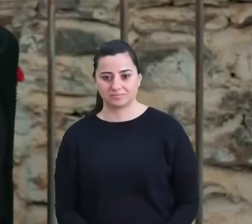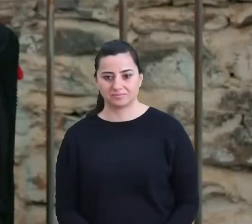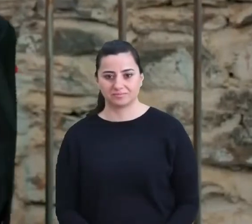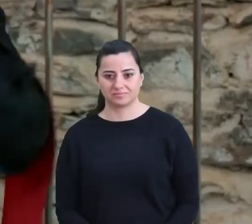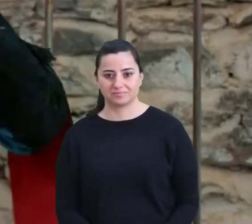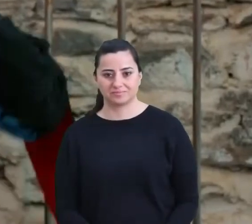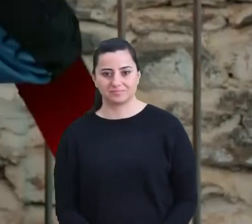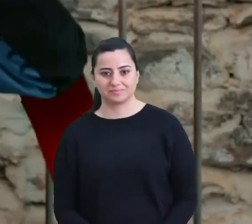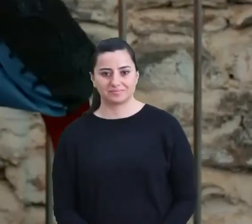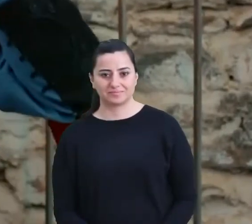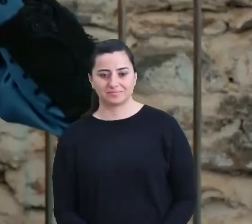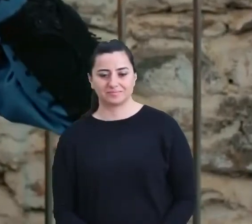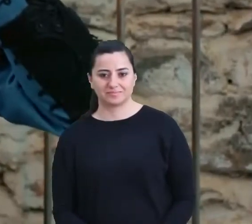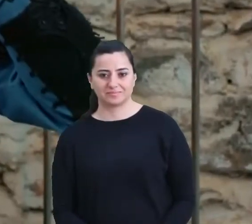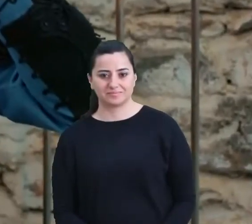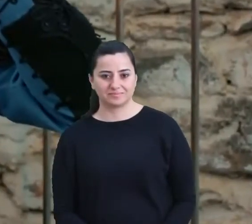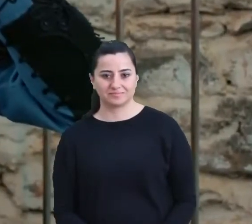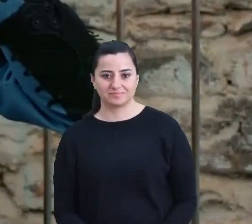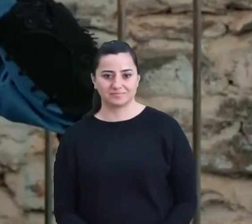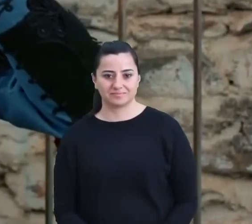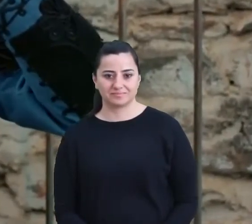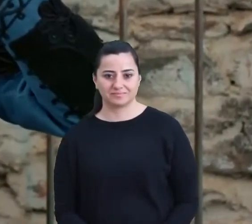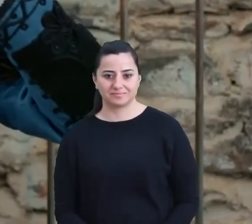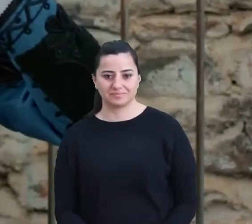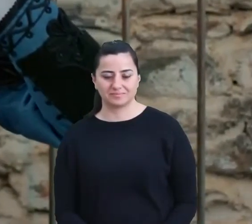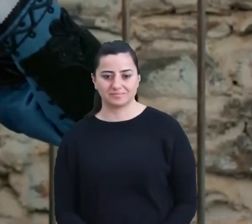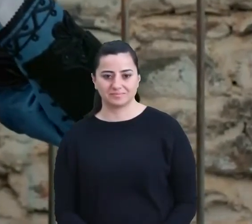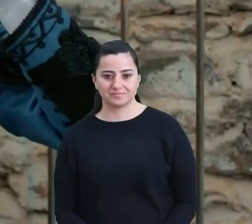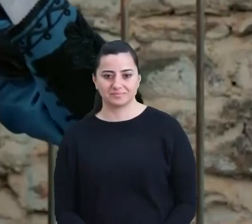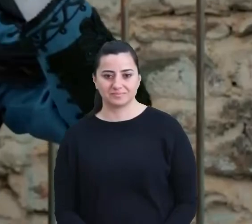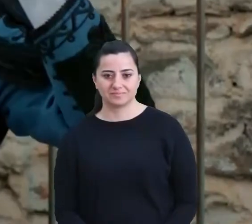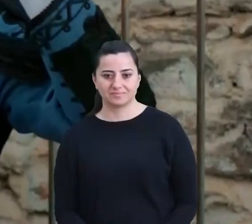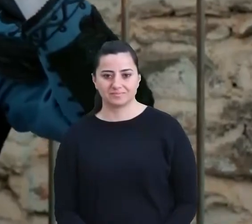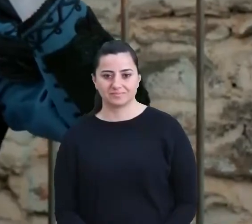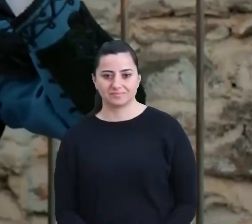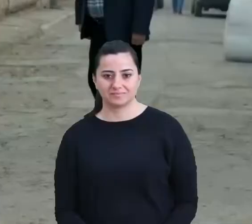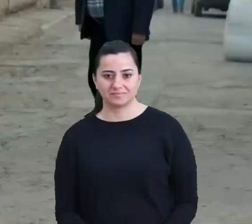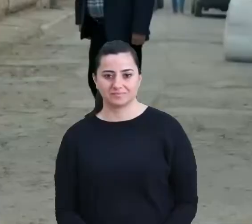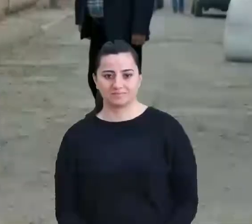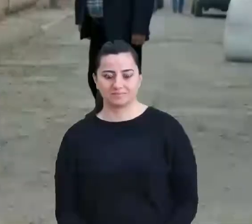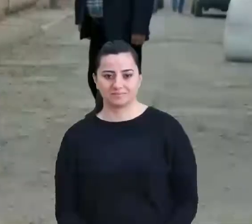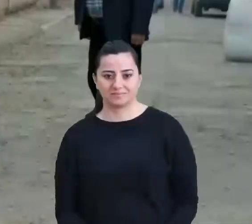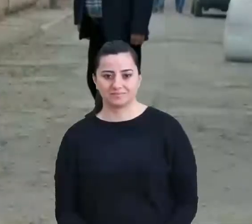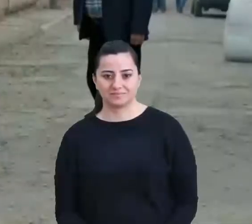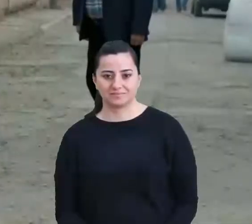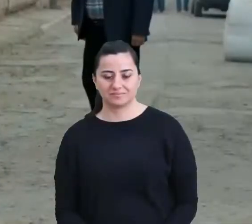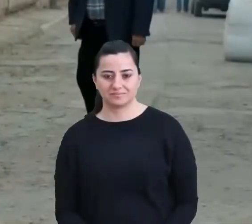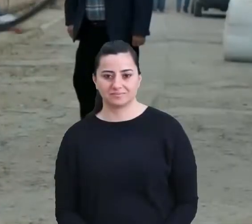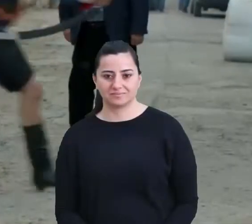Şaşırarak döndü. Elindeki tornavidayla selam verirken fark edip öbür tarafından kılıcı çıkardı.